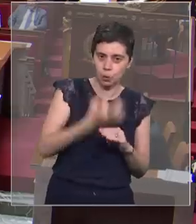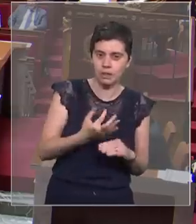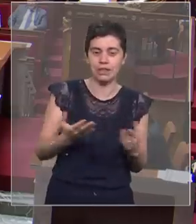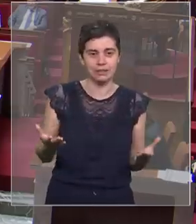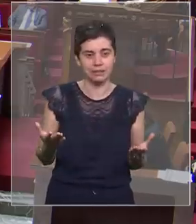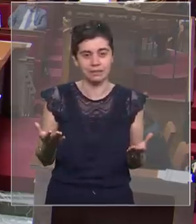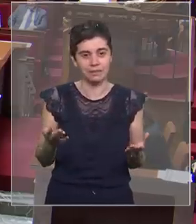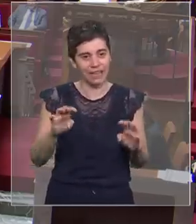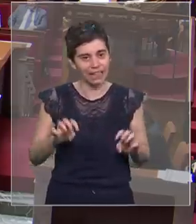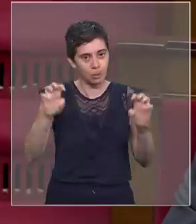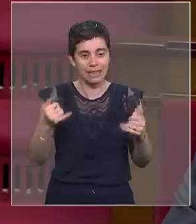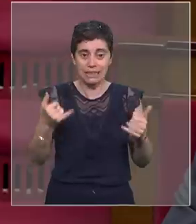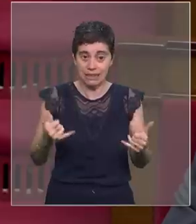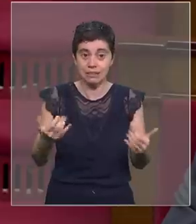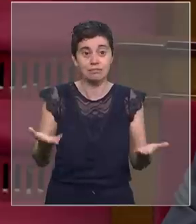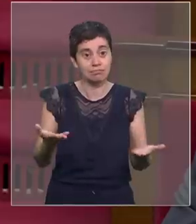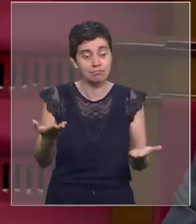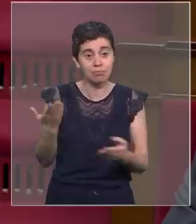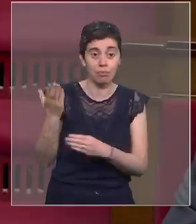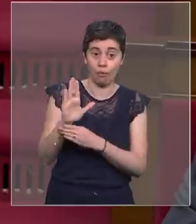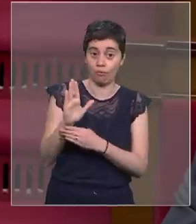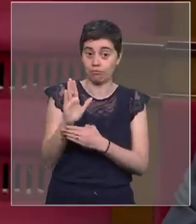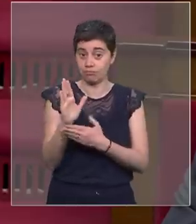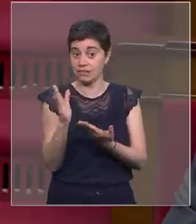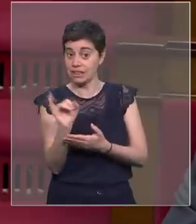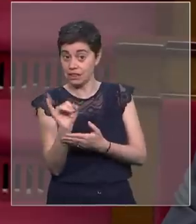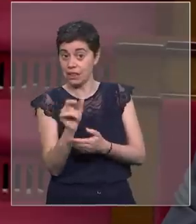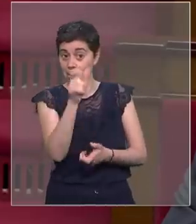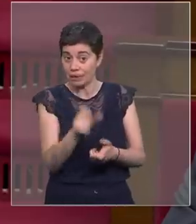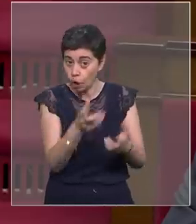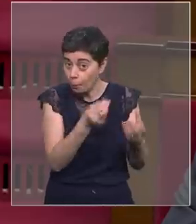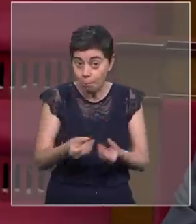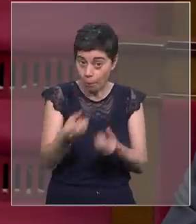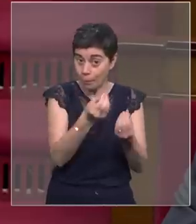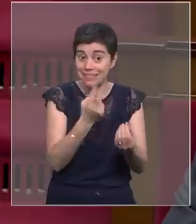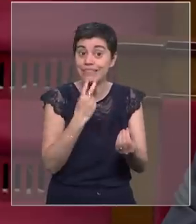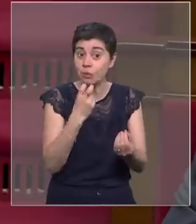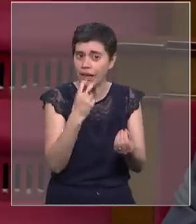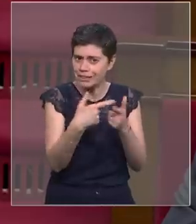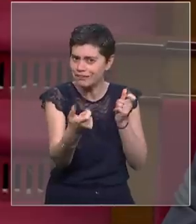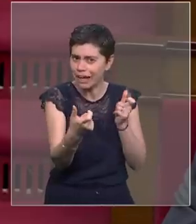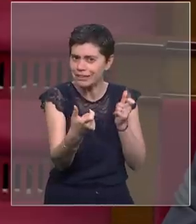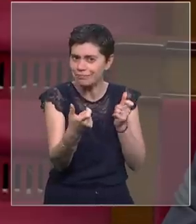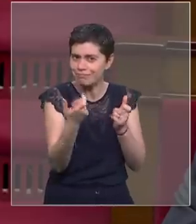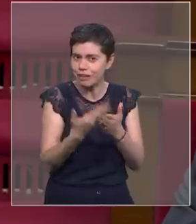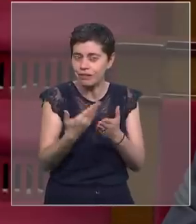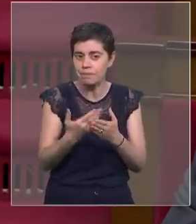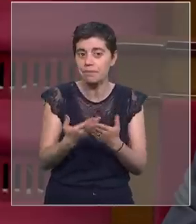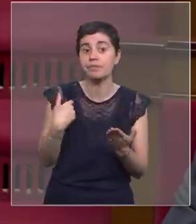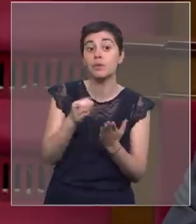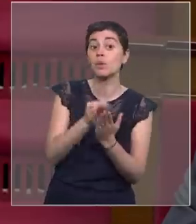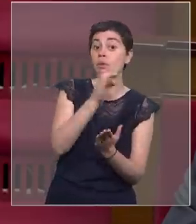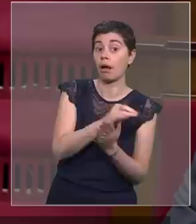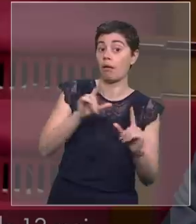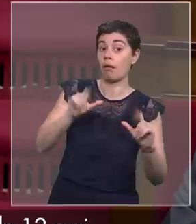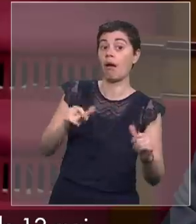assemblée, elle est représentative du peuple français, elle, dans sa diversité. Les Outre-mer sont là également pour rappeler